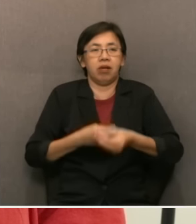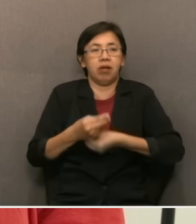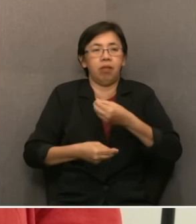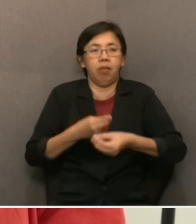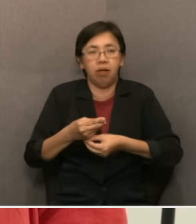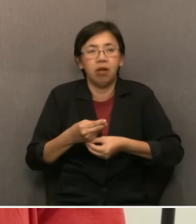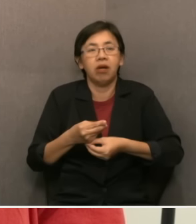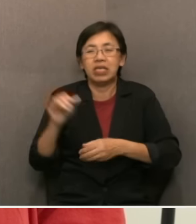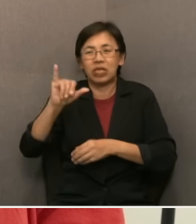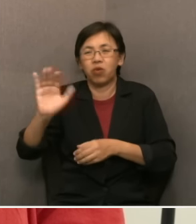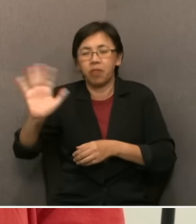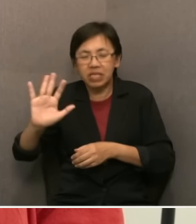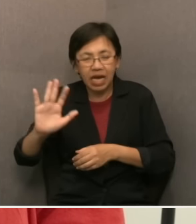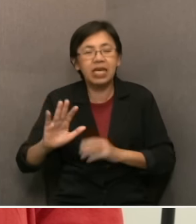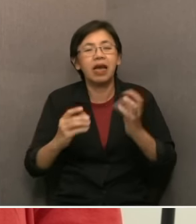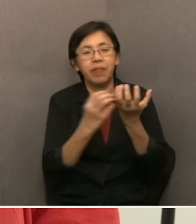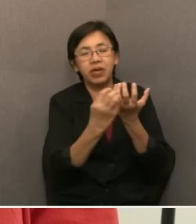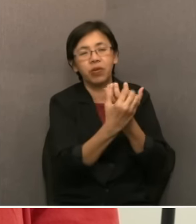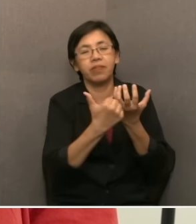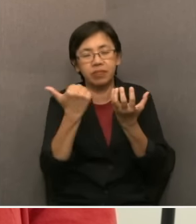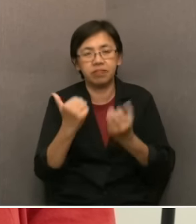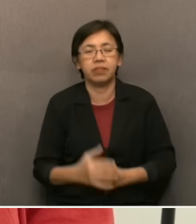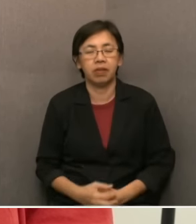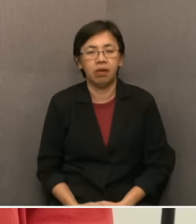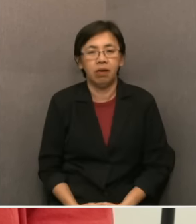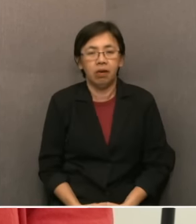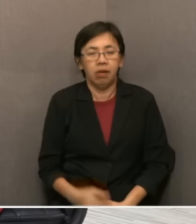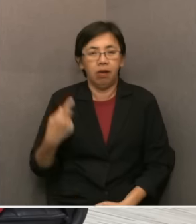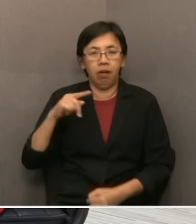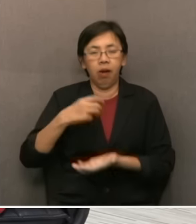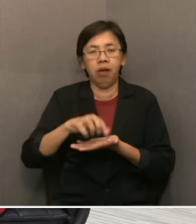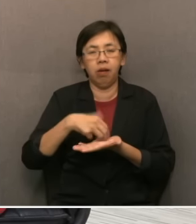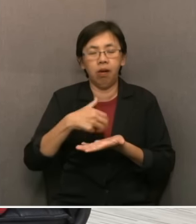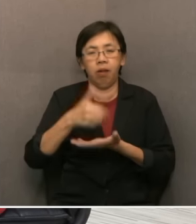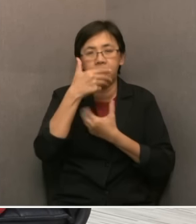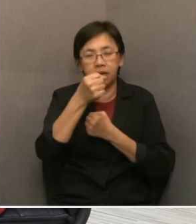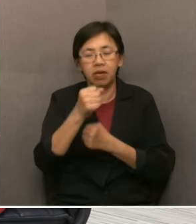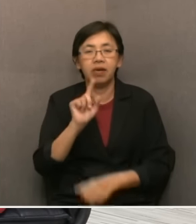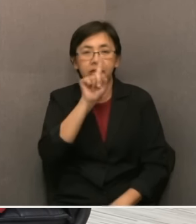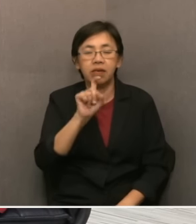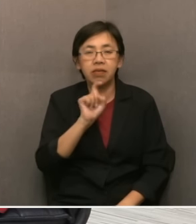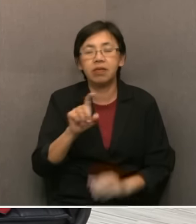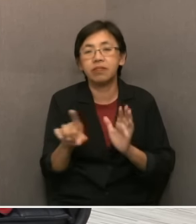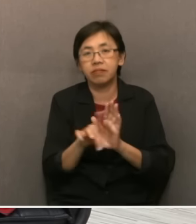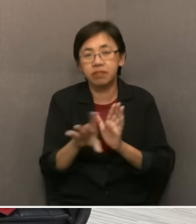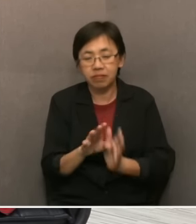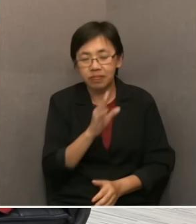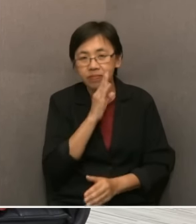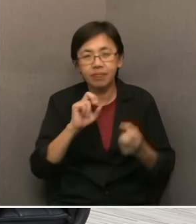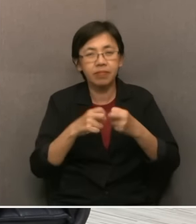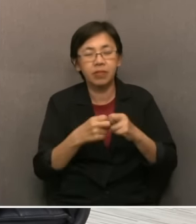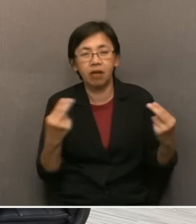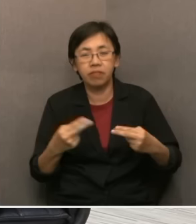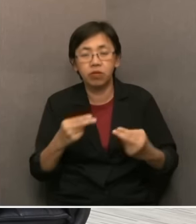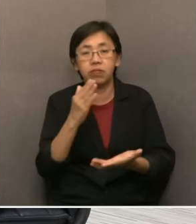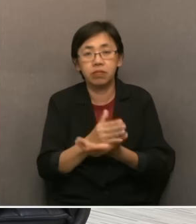ภูมิภาคยุโรปด้วยนะคะพูดถึงประโยชน์นะน่าสนใจมากขอเป็นคำถามสุดท้ายถ้าเกิดว่าเายุติความขัดแย้งกันได้นะครับ